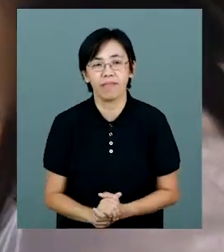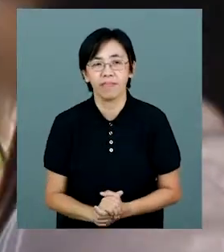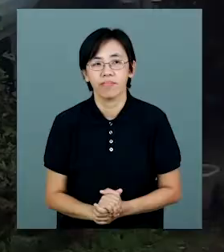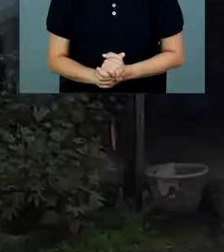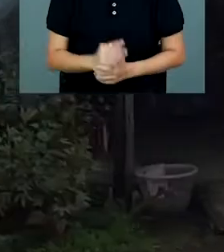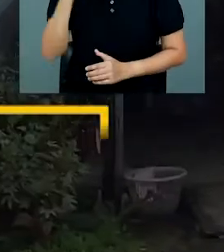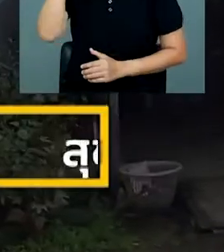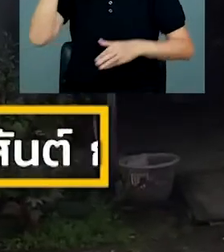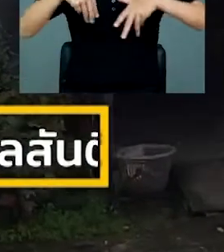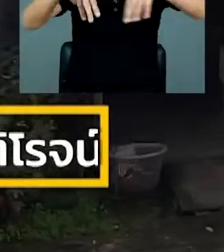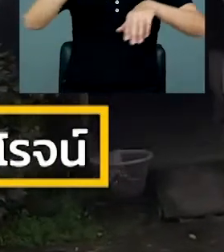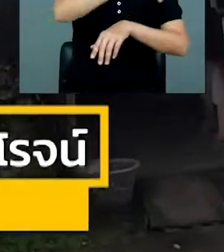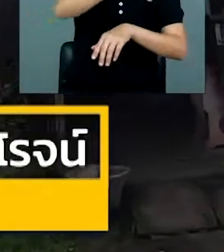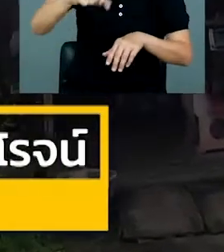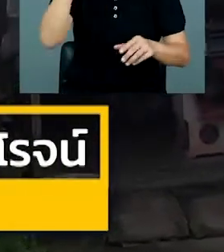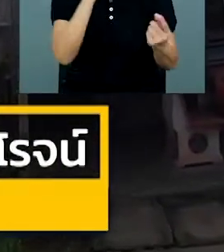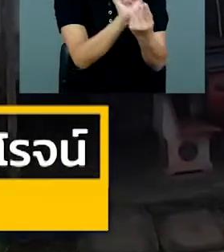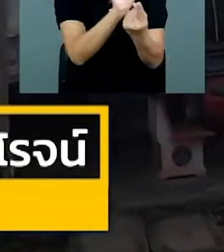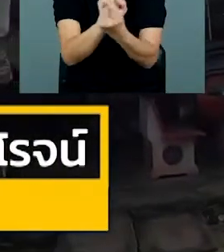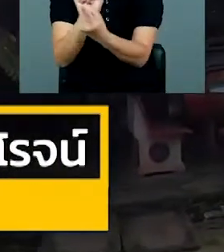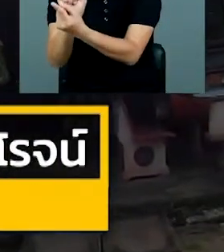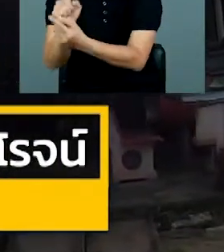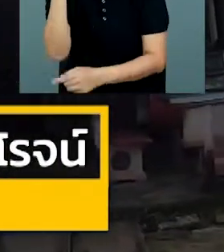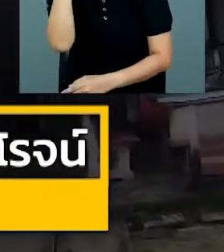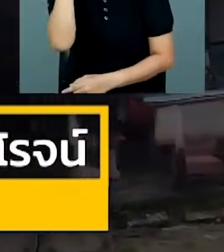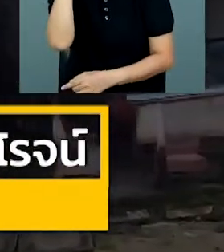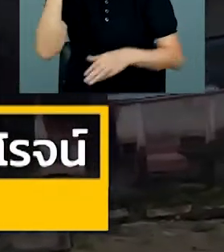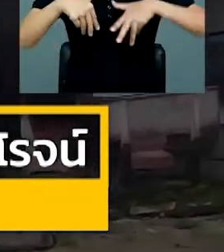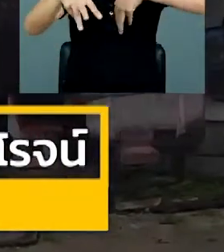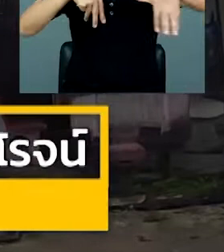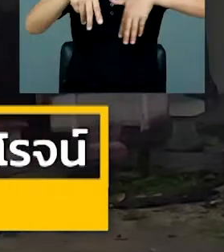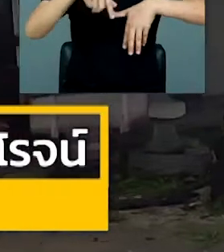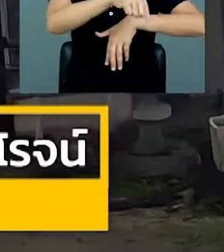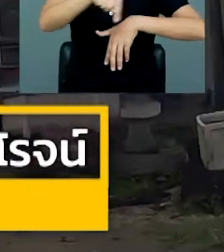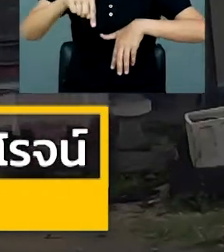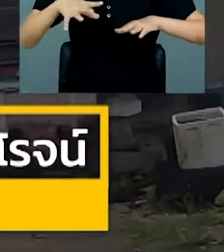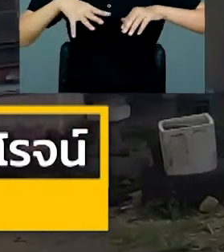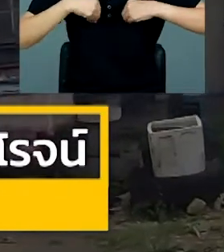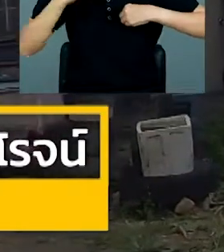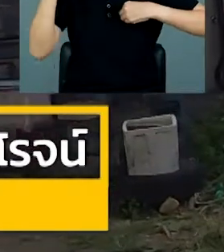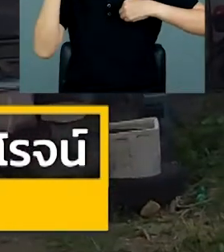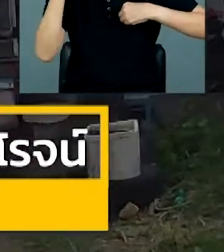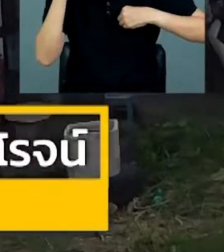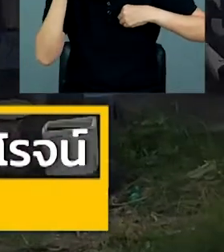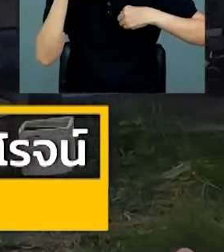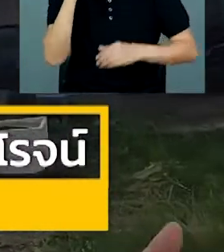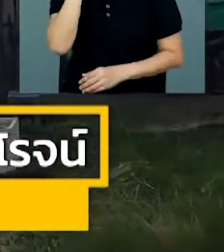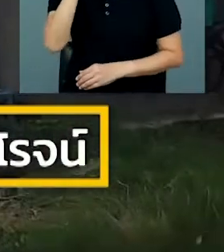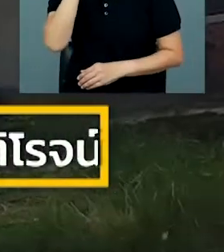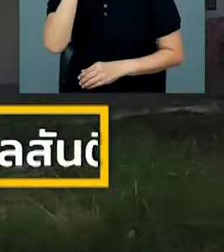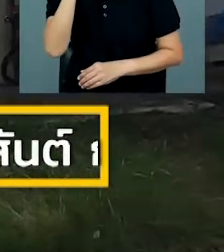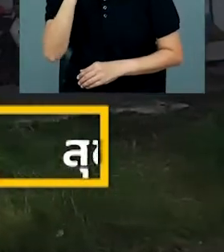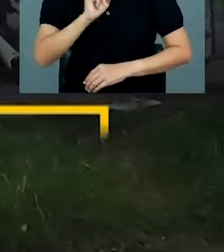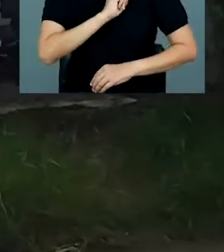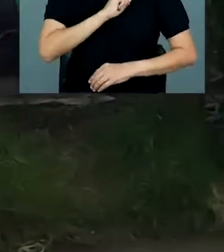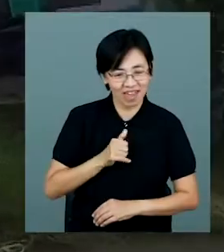ครับบิ๊กเองรู้จักคนในพื้นที่คุ้นเคยเป็นอย่างดีนะครับคนในพื้นที่เชื่อใจในบางครั้งนะครับบิ๊กก็จะลงพื้น